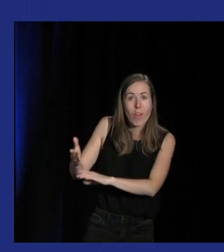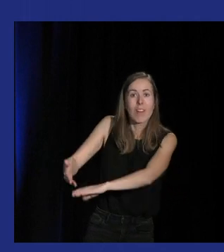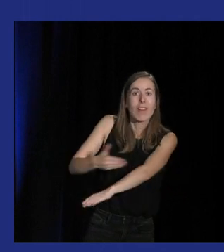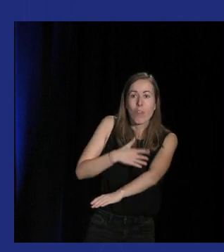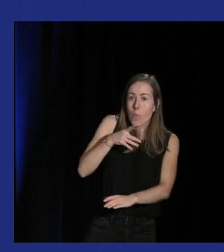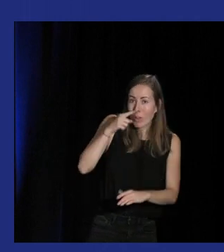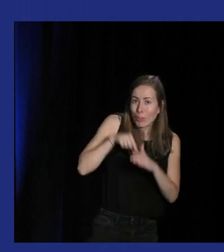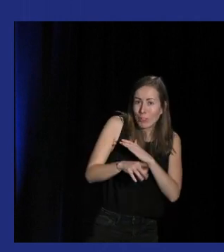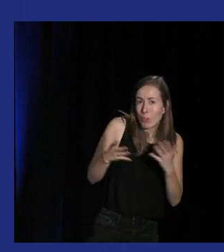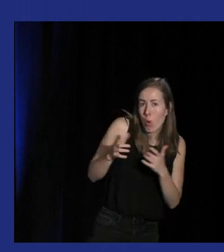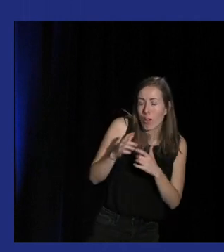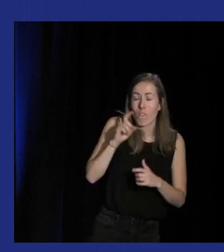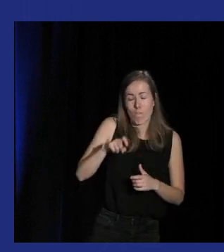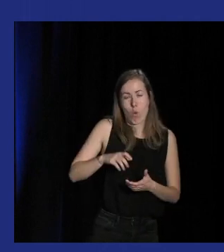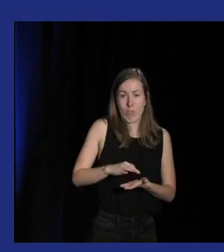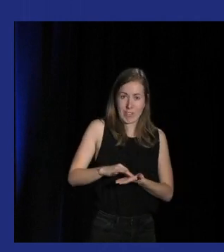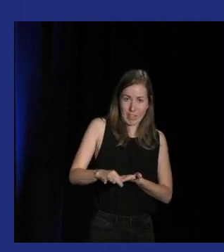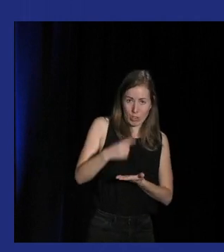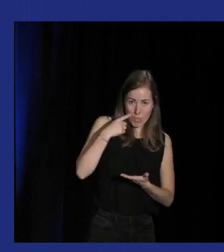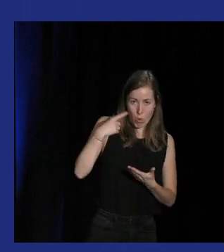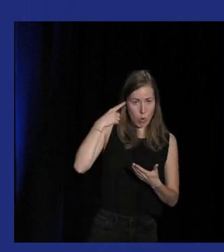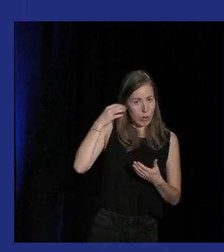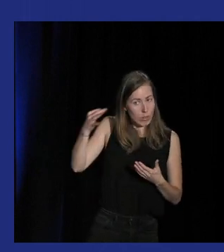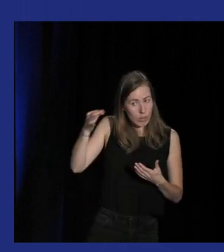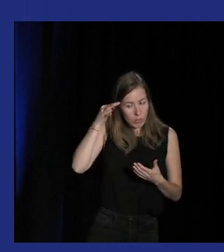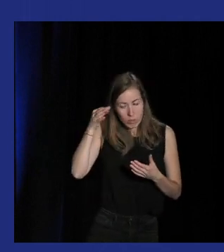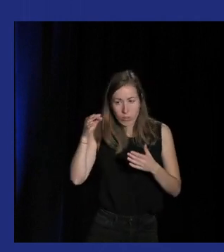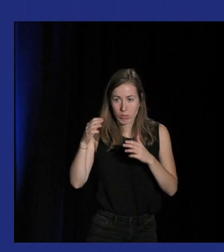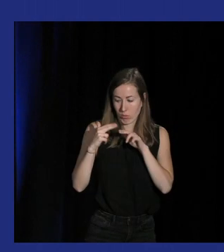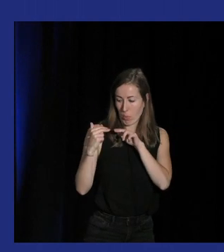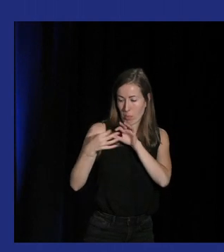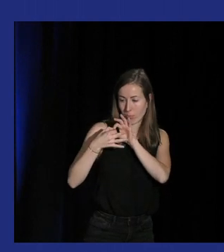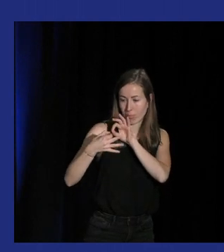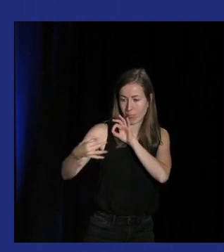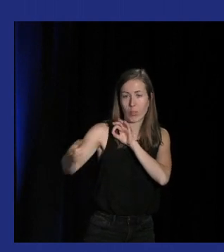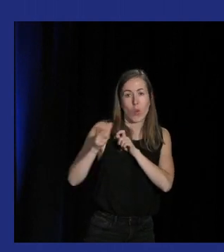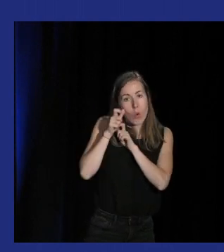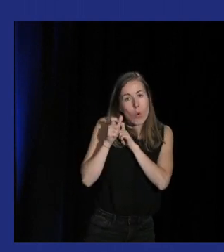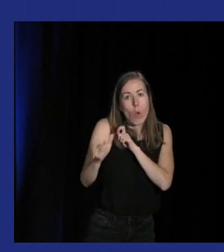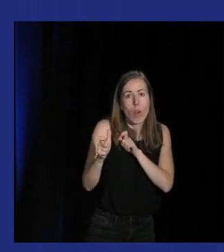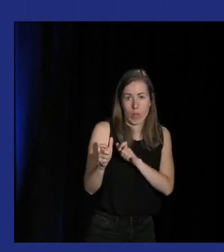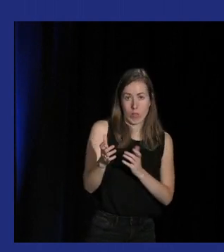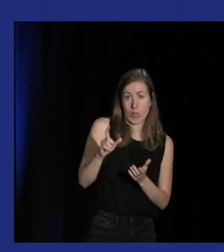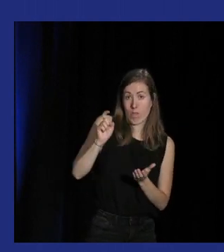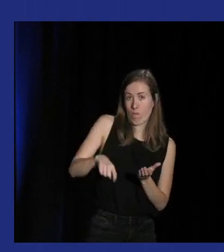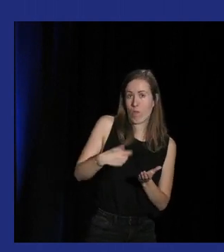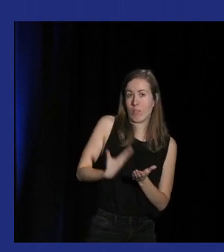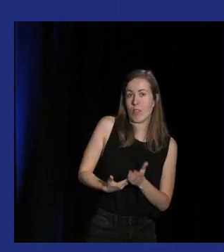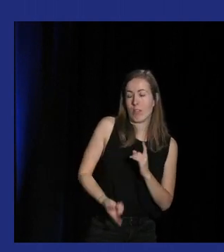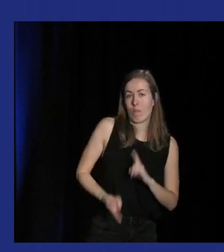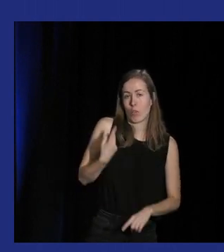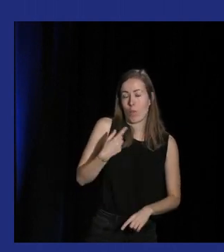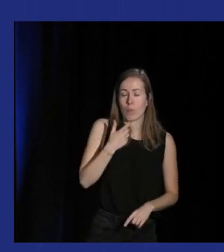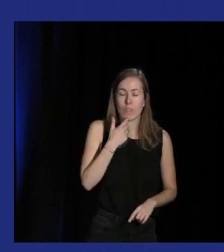il faut avoir une stratégie pour que le mix audio soit tout le temps cohérent donc typiquement donc on